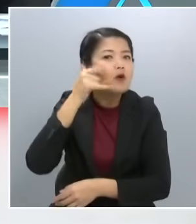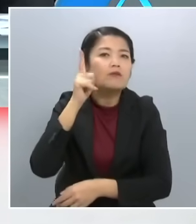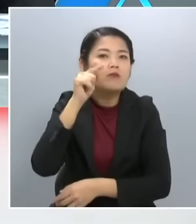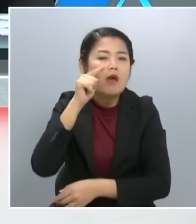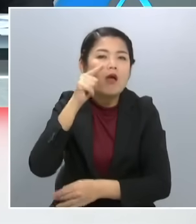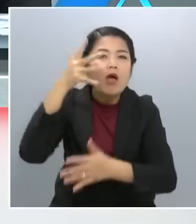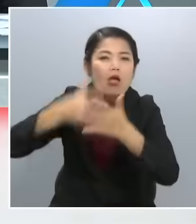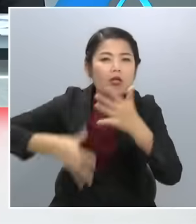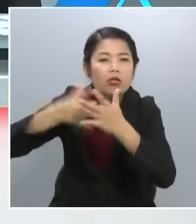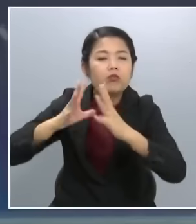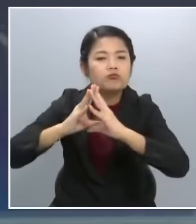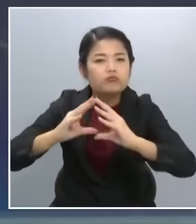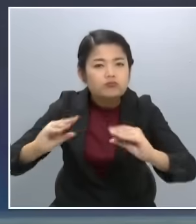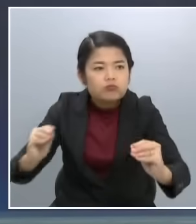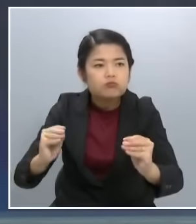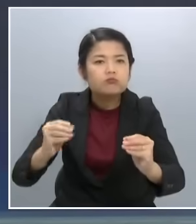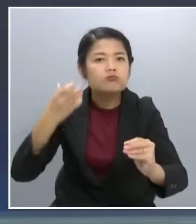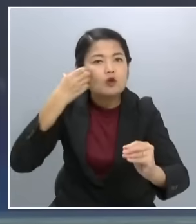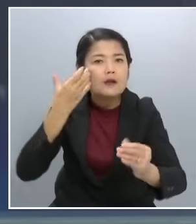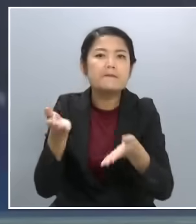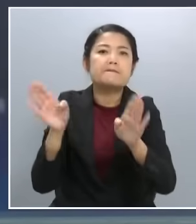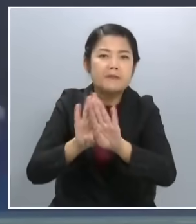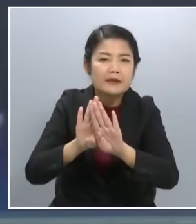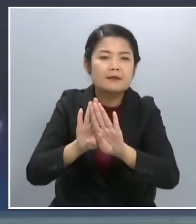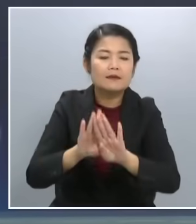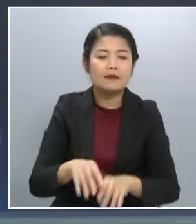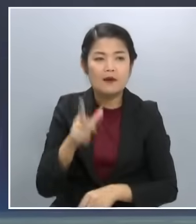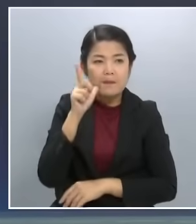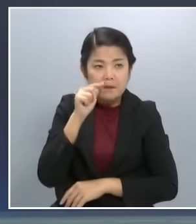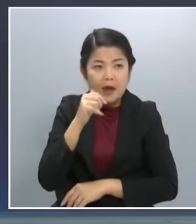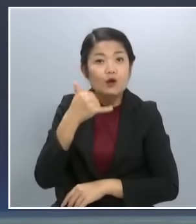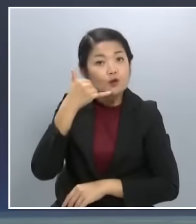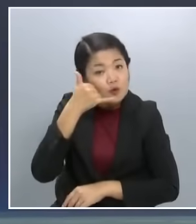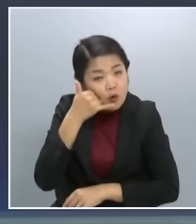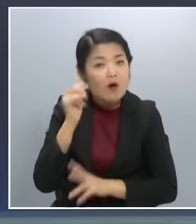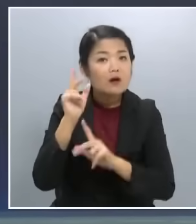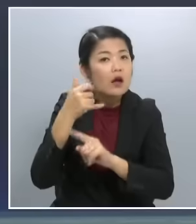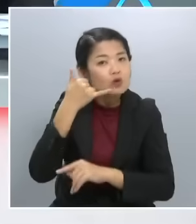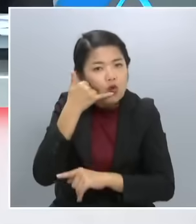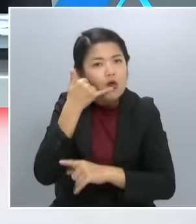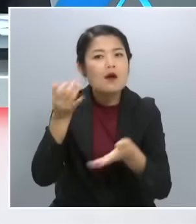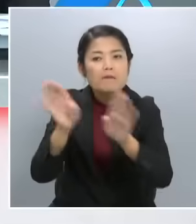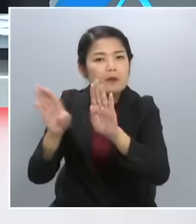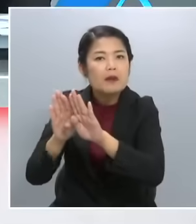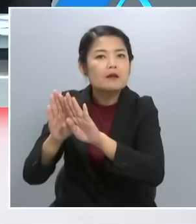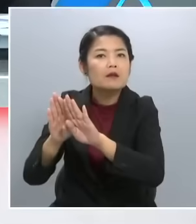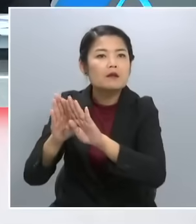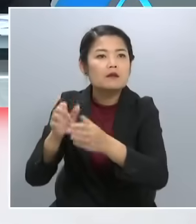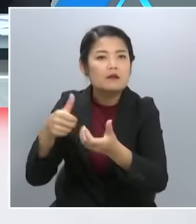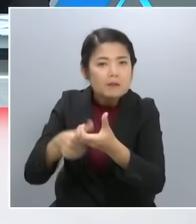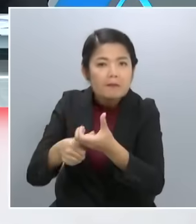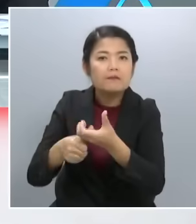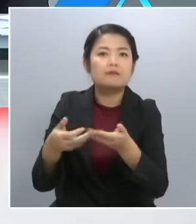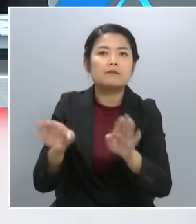ติดทุกคนติดต่อไปที่โบ้ปิดเครื่องหมดแม่ก็โทรไปทีมของทีมข่าวใครโทรไปก็ปิดเครื่องหมดเลยติดต่อไม่ได้เลยค่ะ